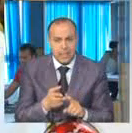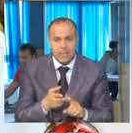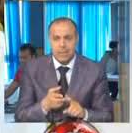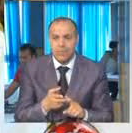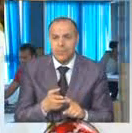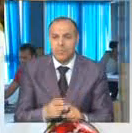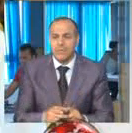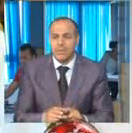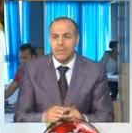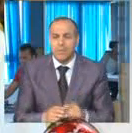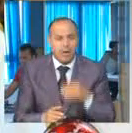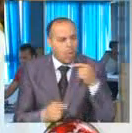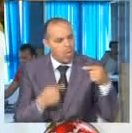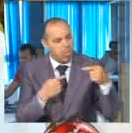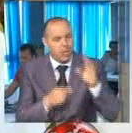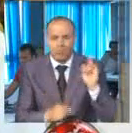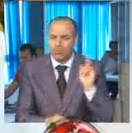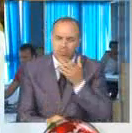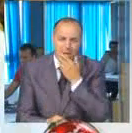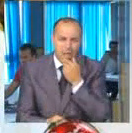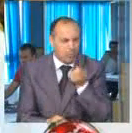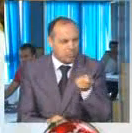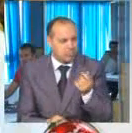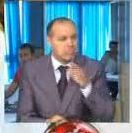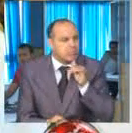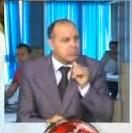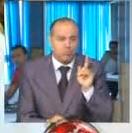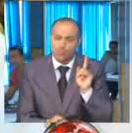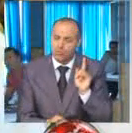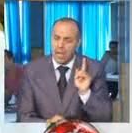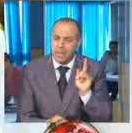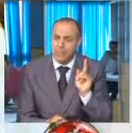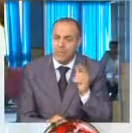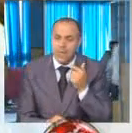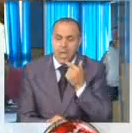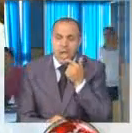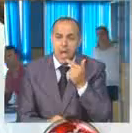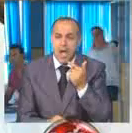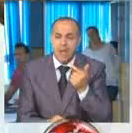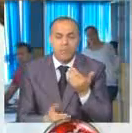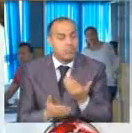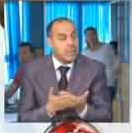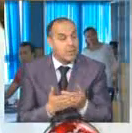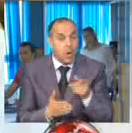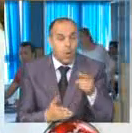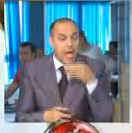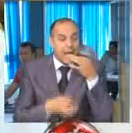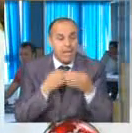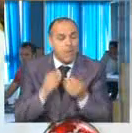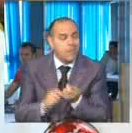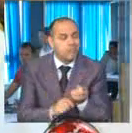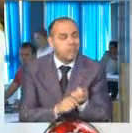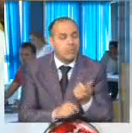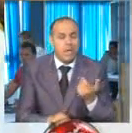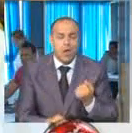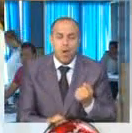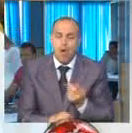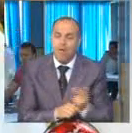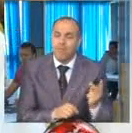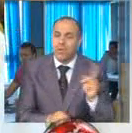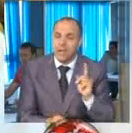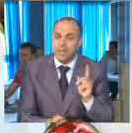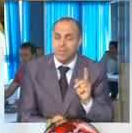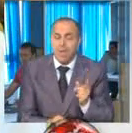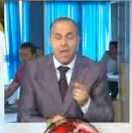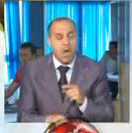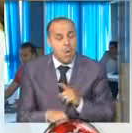في خطاب الكراهية، لا يسقط في خطاب تبييض الإرهاب ويعني التبرير لخطابات الإرهاب وخطابات العنف، ولكن في